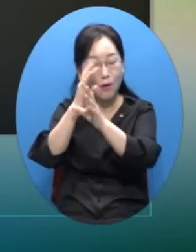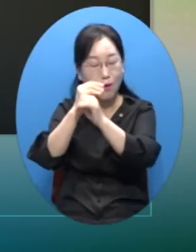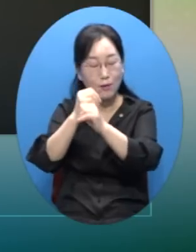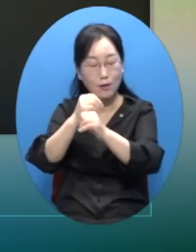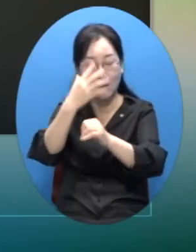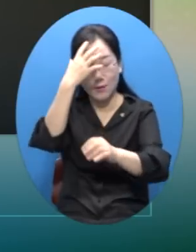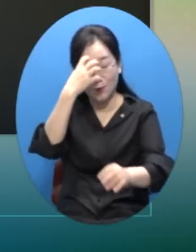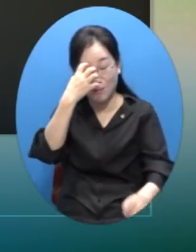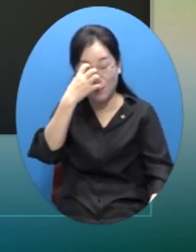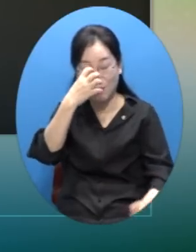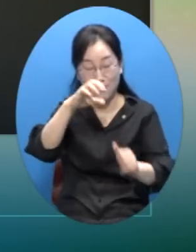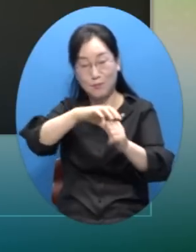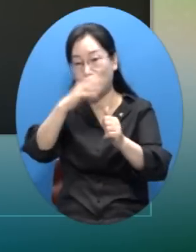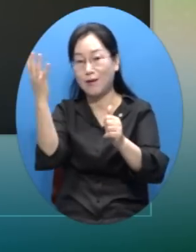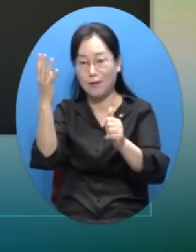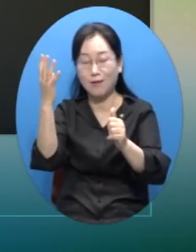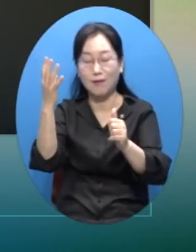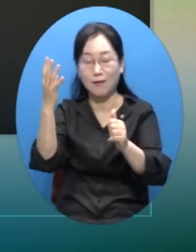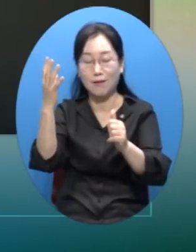어떻게든 벗어날 수 있다고